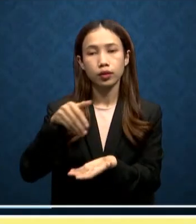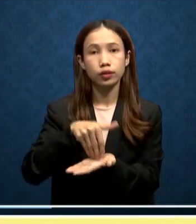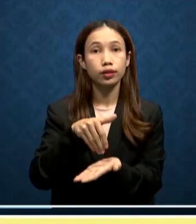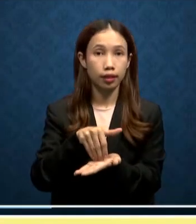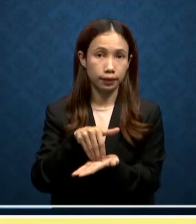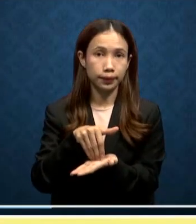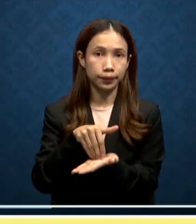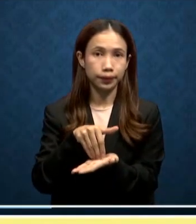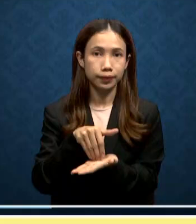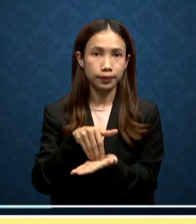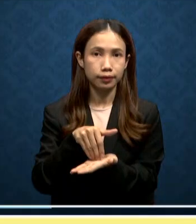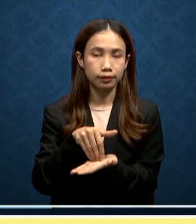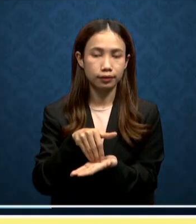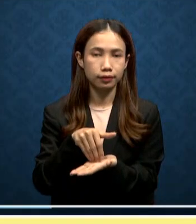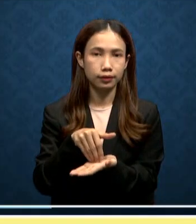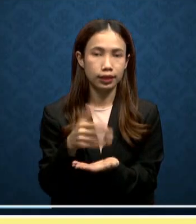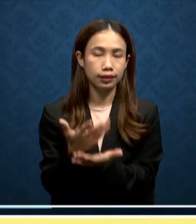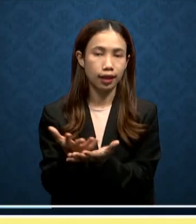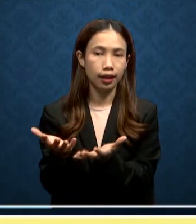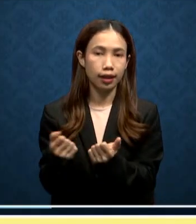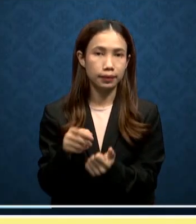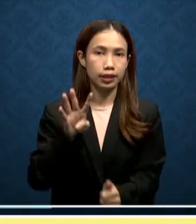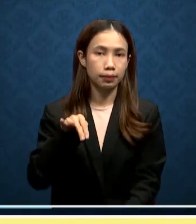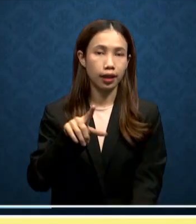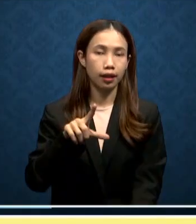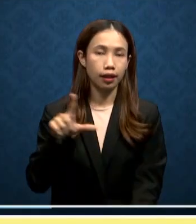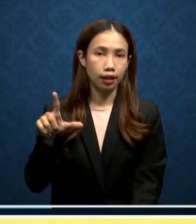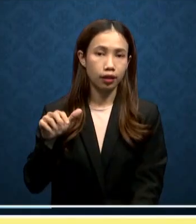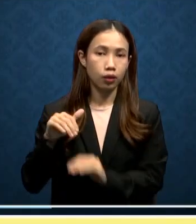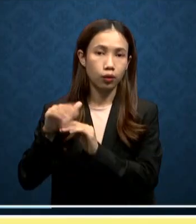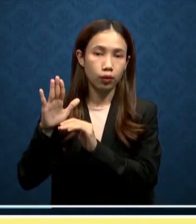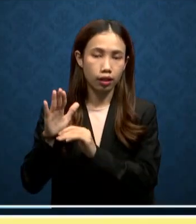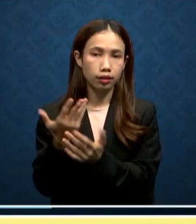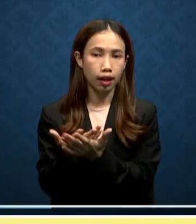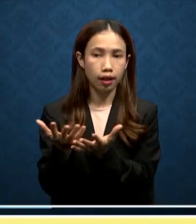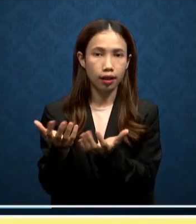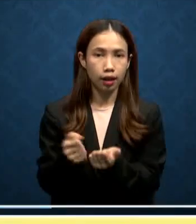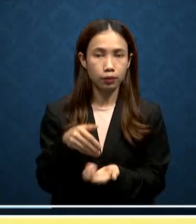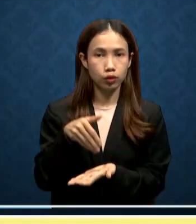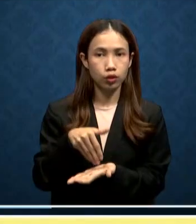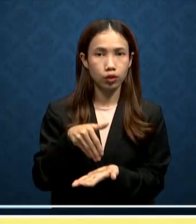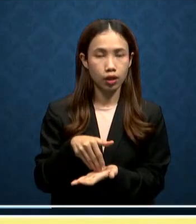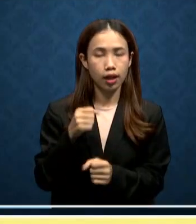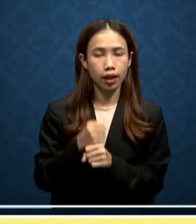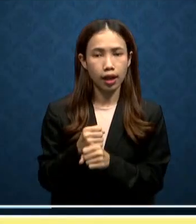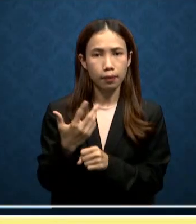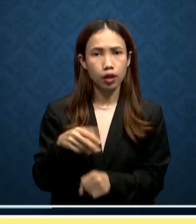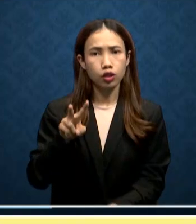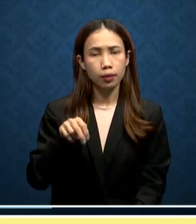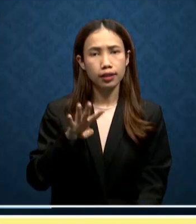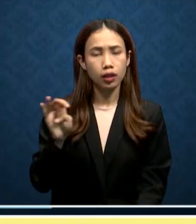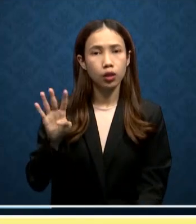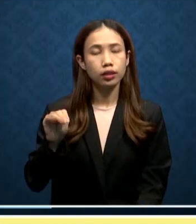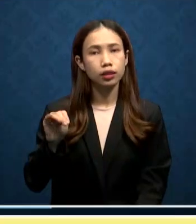เอ่อในในรายรับของท่าน 4,000กว่าล้านเนี่ยเป็นรายรับที่ส่วนกลางทำซะ 2,400 66